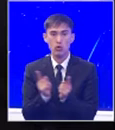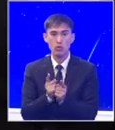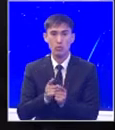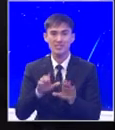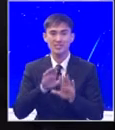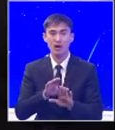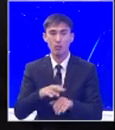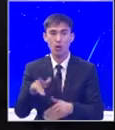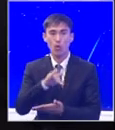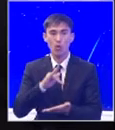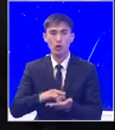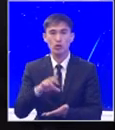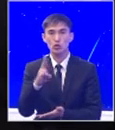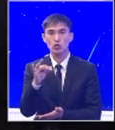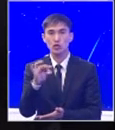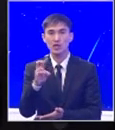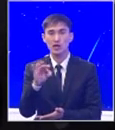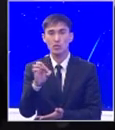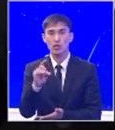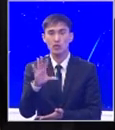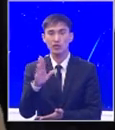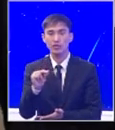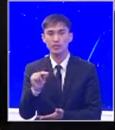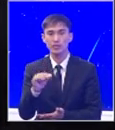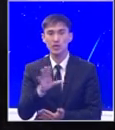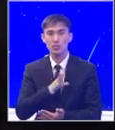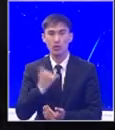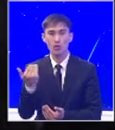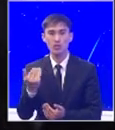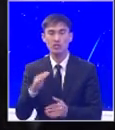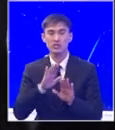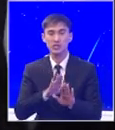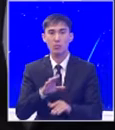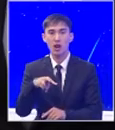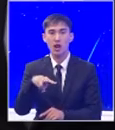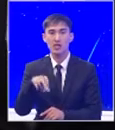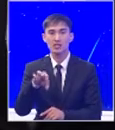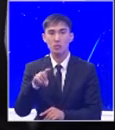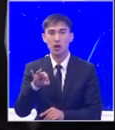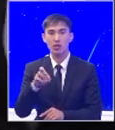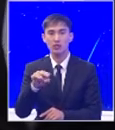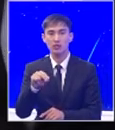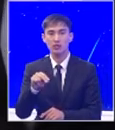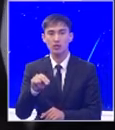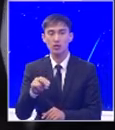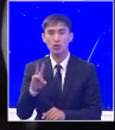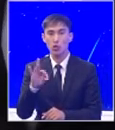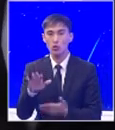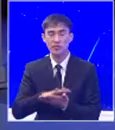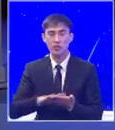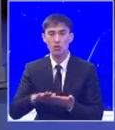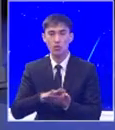города Нуржан Дарменовича и была у вашего зама Лязат Махатовича, но как бы